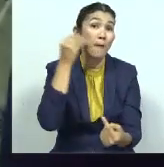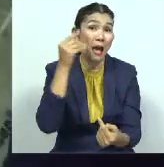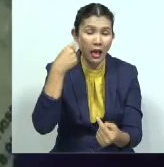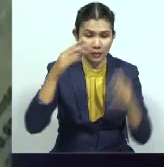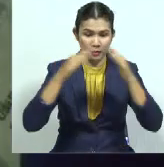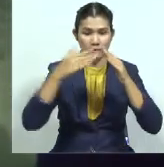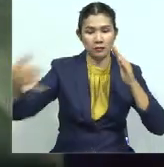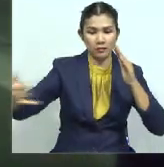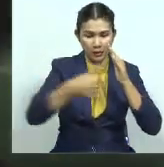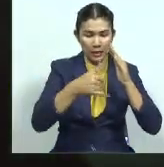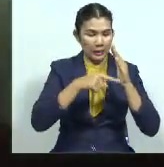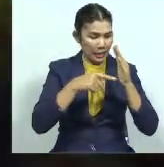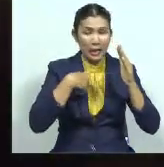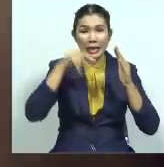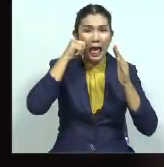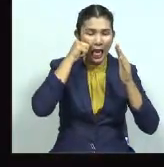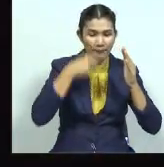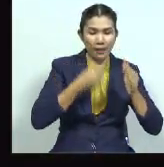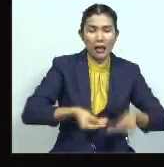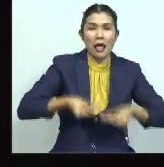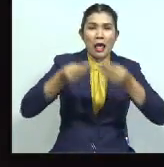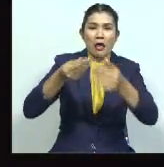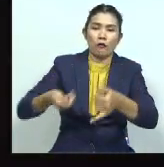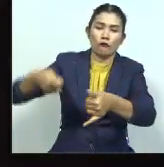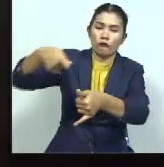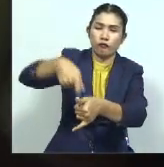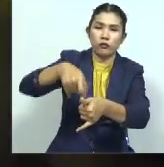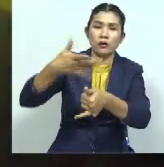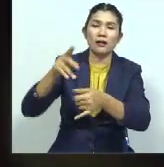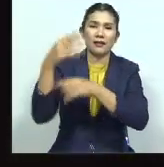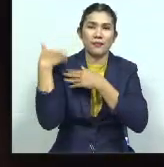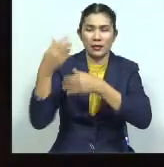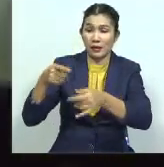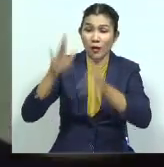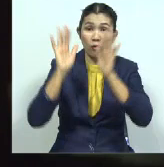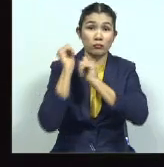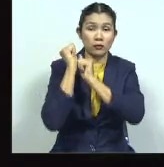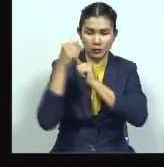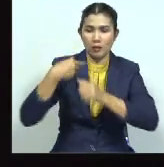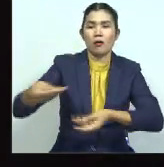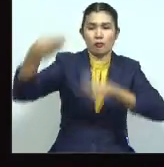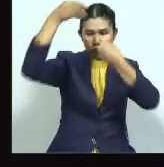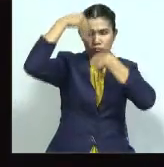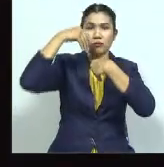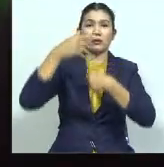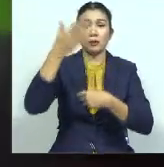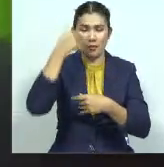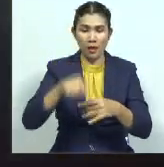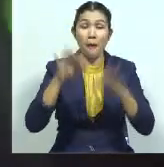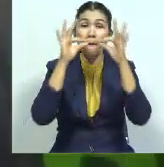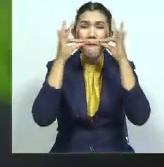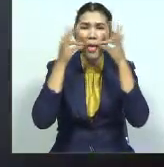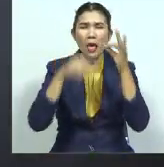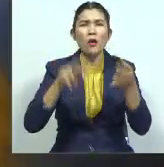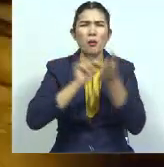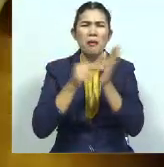าของบ้านเขาก็จะนำน้ำในบ้านออกมาราดคนแห่แล้วก็แมวนะคะเพราะว่าชาวบ้านเขามีความเชื่อกันว่าแมวเนี่ยเป็นสัญลักษณ์ของ